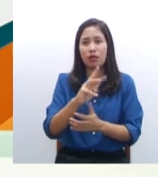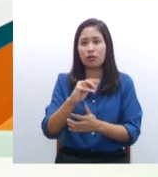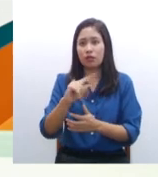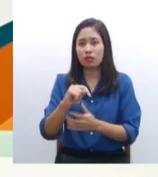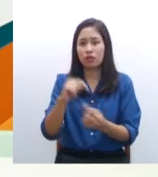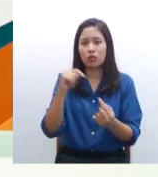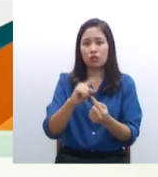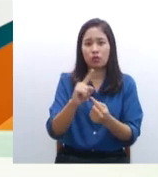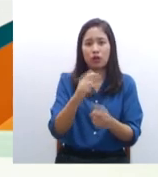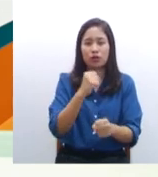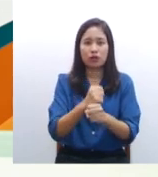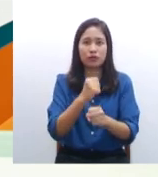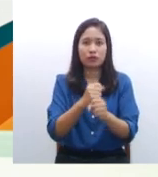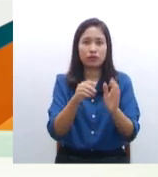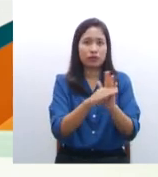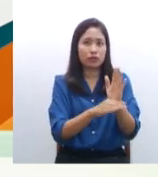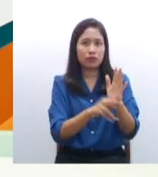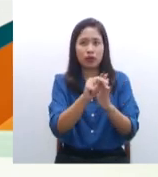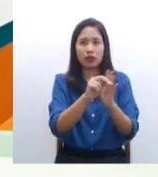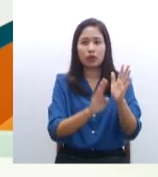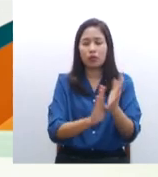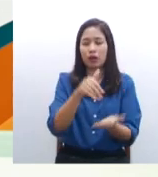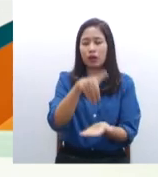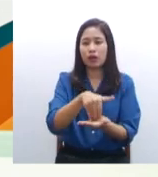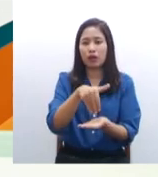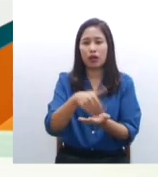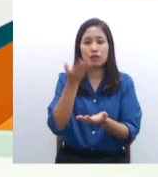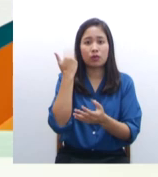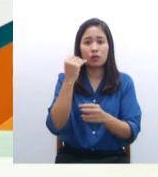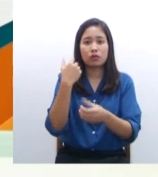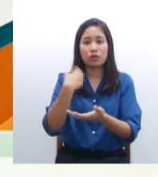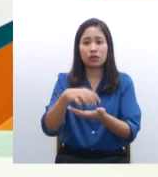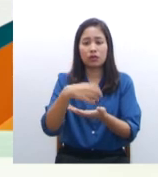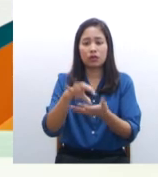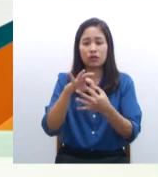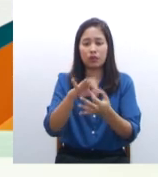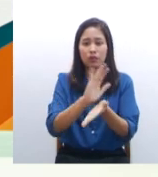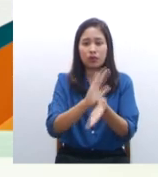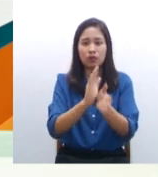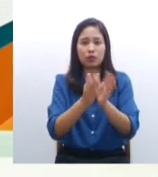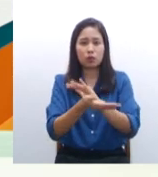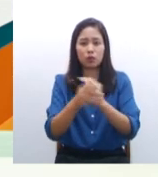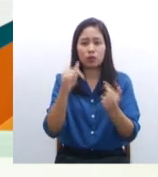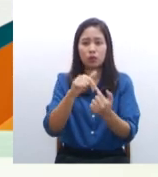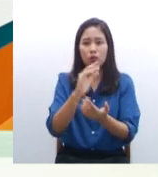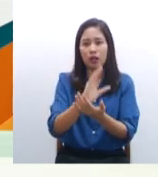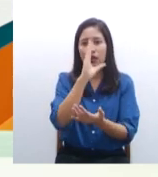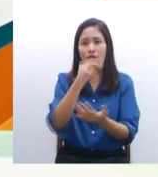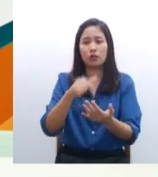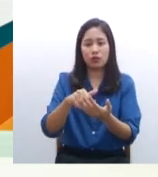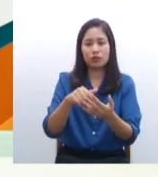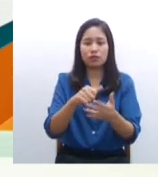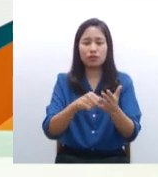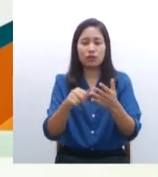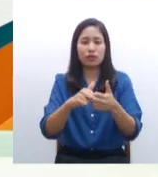ดำเนินการสอดคล้องกับนโยบายหลักที่รัฐบาลได้นำเสนอไว้คือการปฏิรูป กระบวนการเรียนรู้และการพัฒนาศักยภ